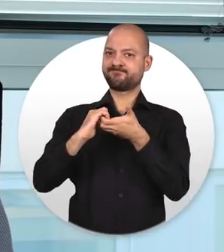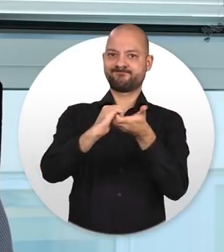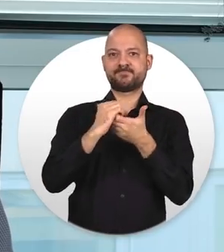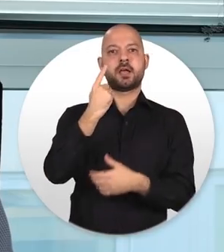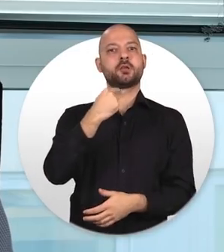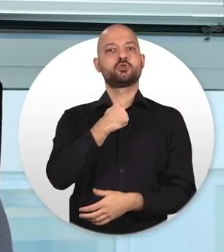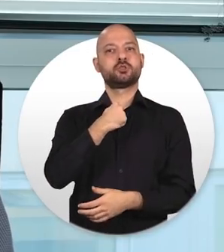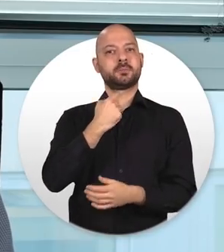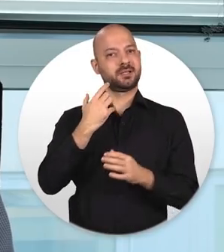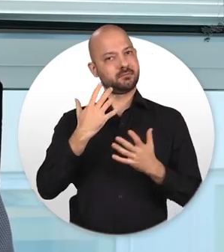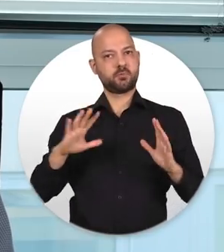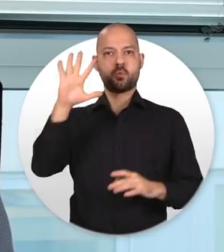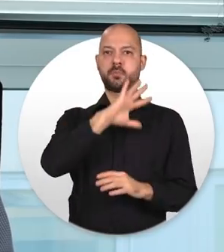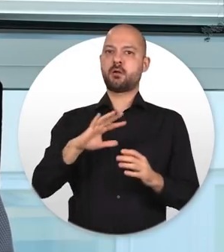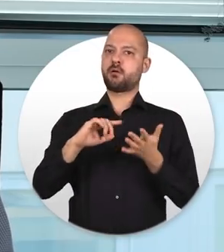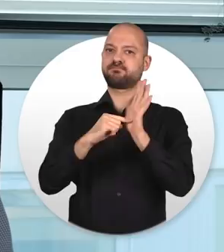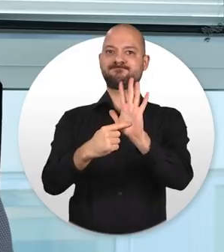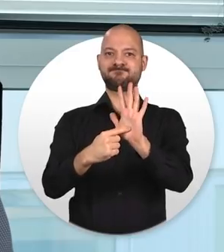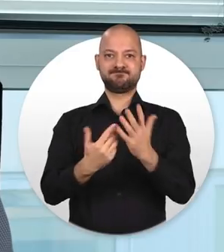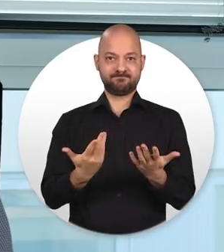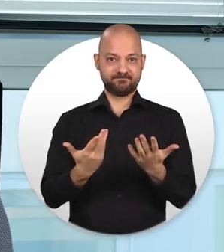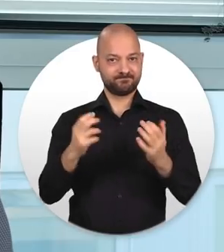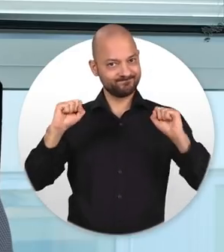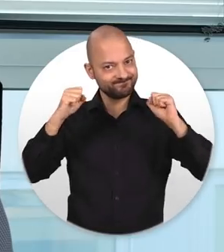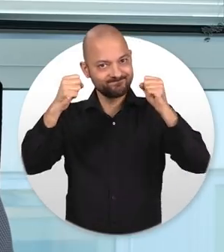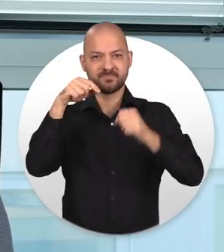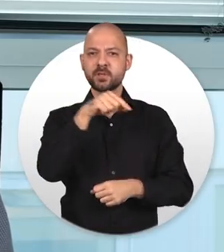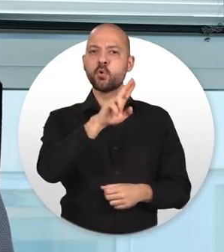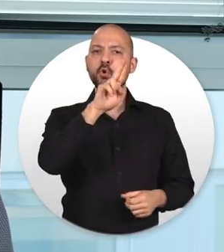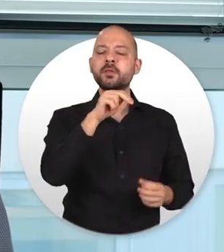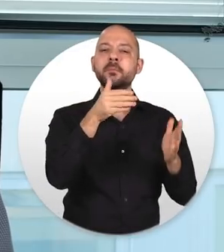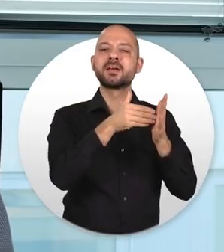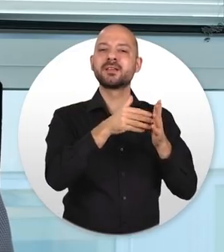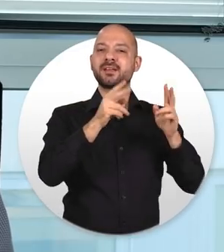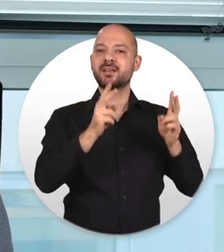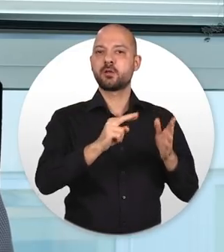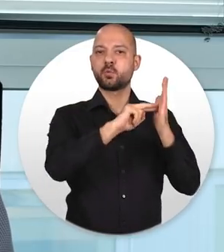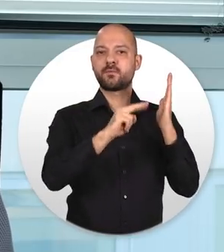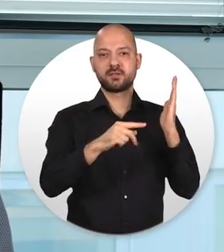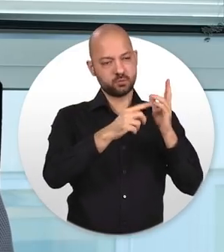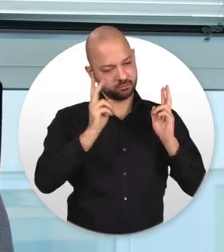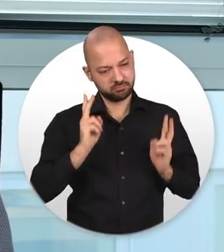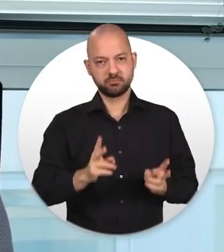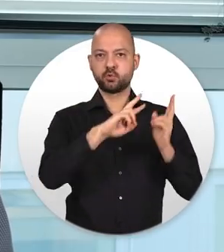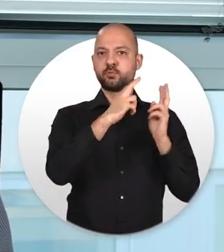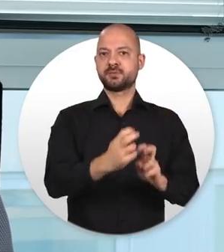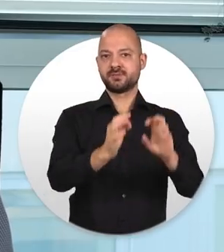Solutionen nachzudenken und mit enger Stimme an Europa zu schwätzen. Er setzt sich dafür an, dass